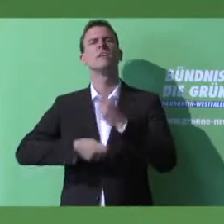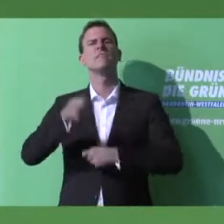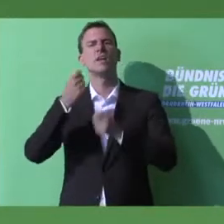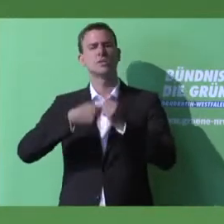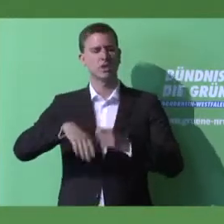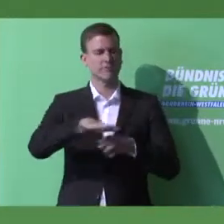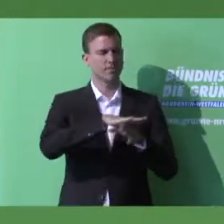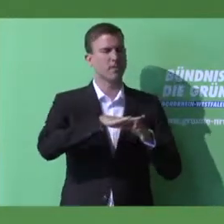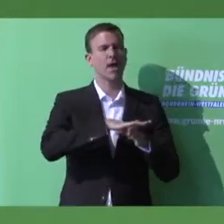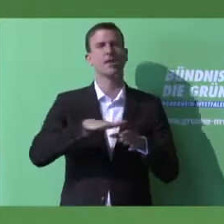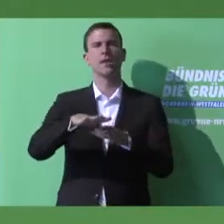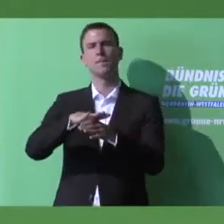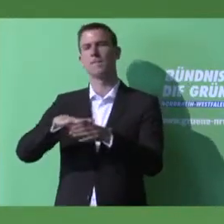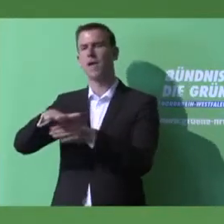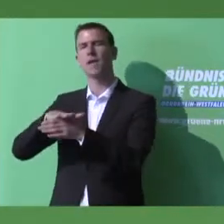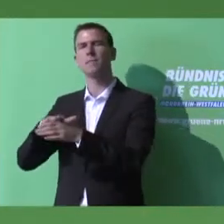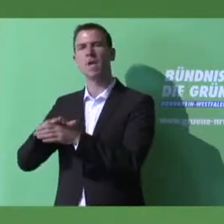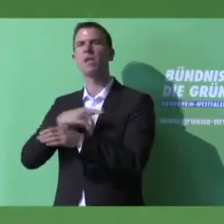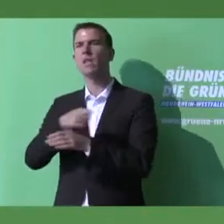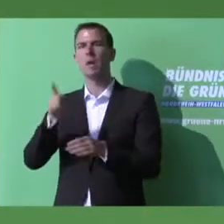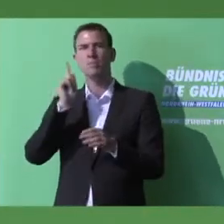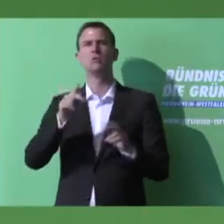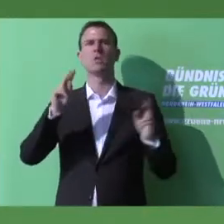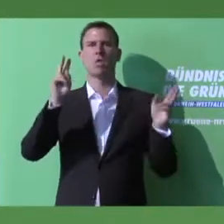Bereiche schrumpfen müssen.